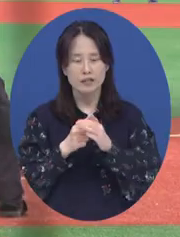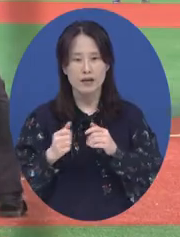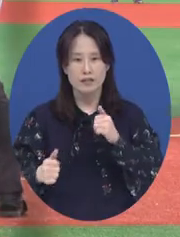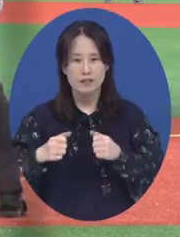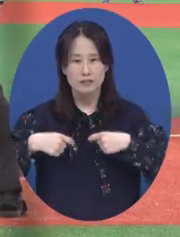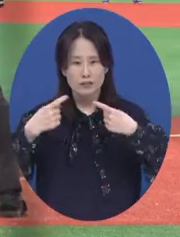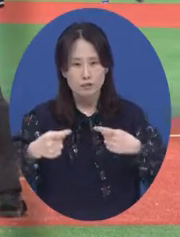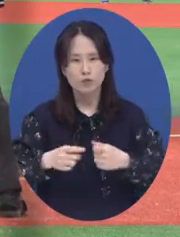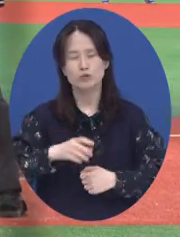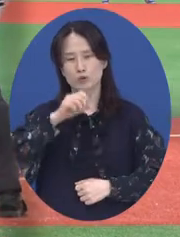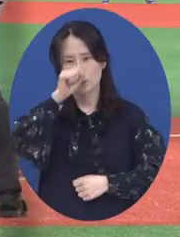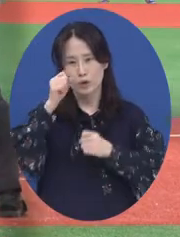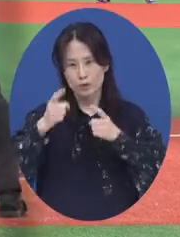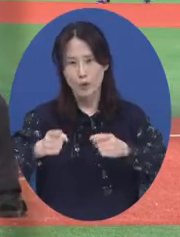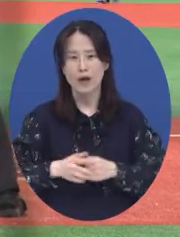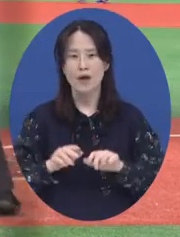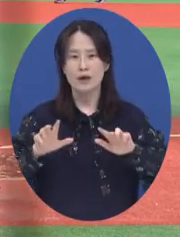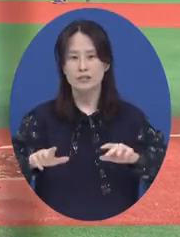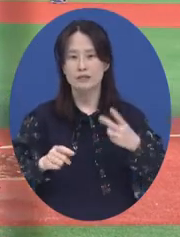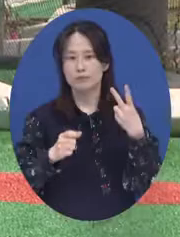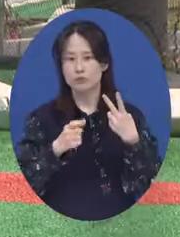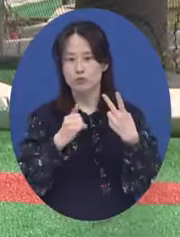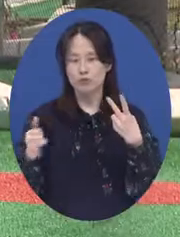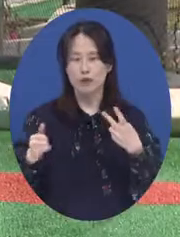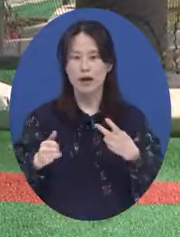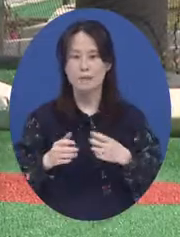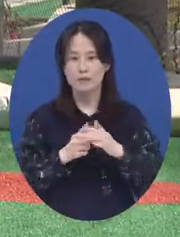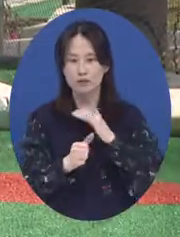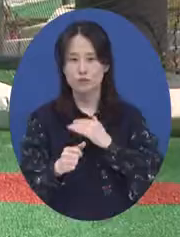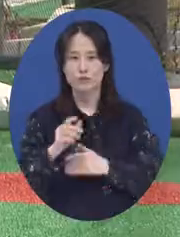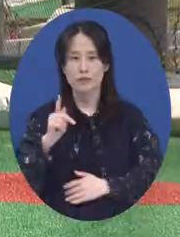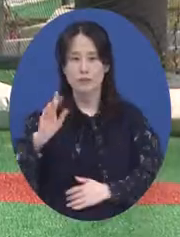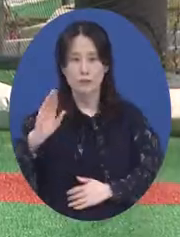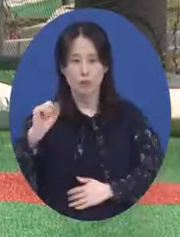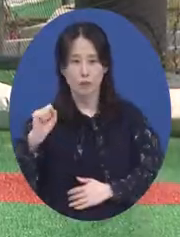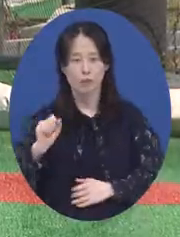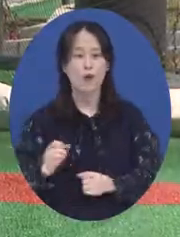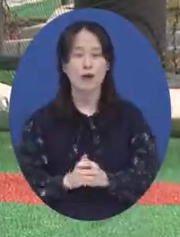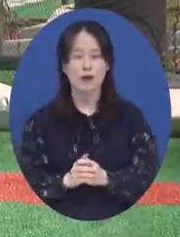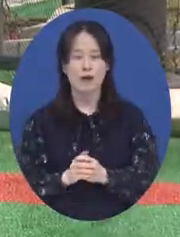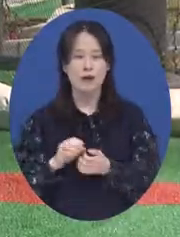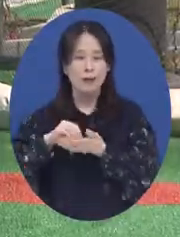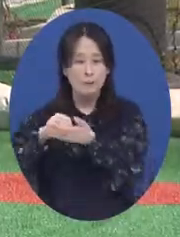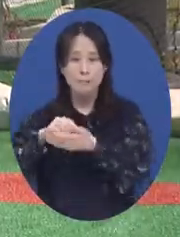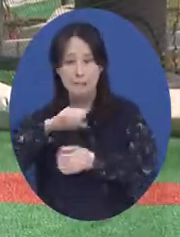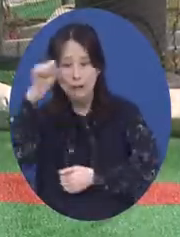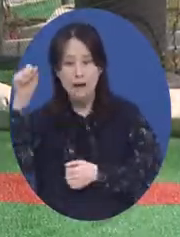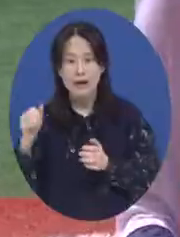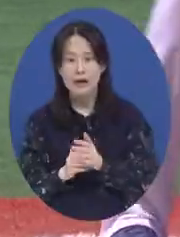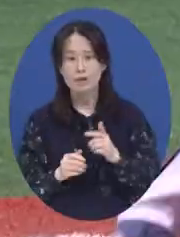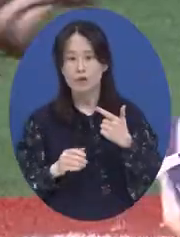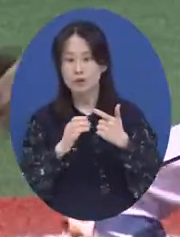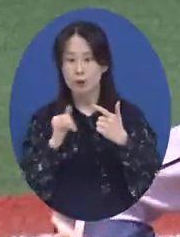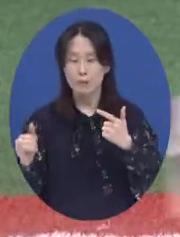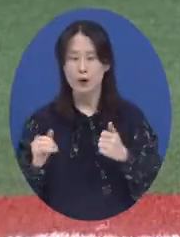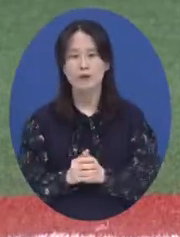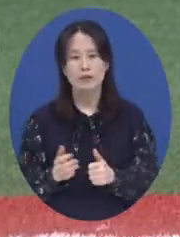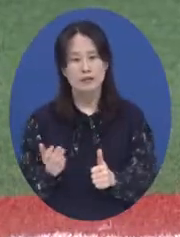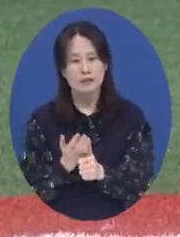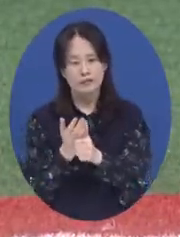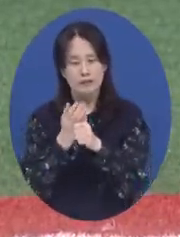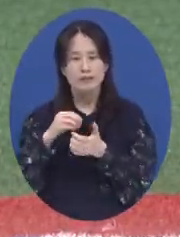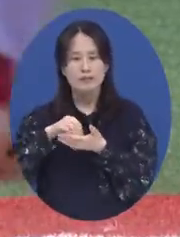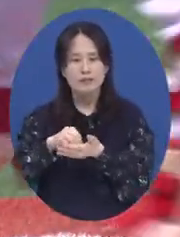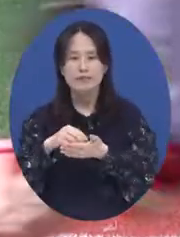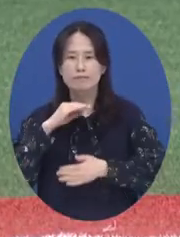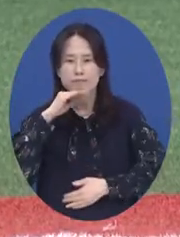경기도리그. 현재까지 2명의 선수가 KBO 신인 드래프트에서 프로구단에 지명을 받았고 6명의 선수가